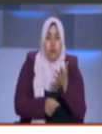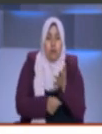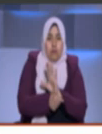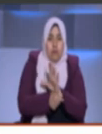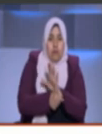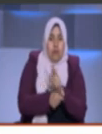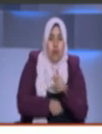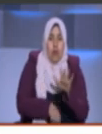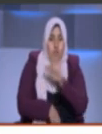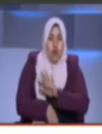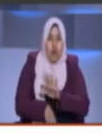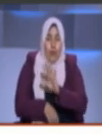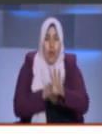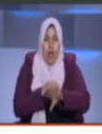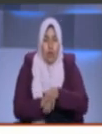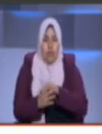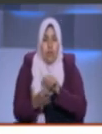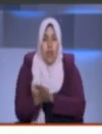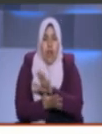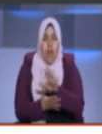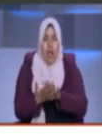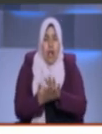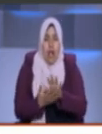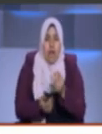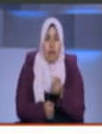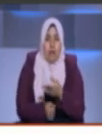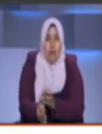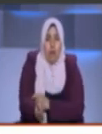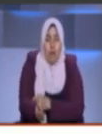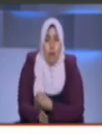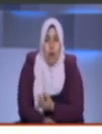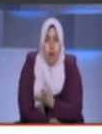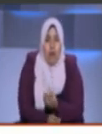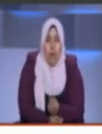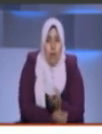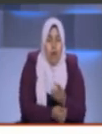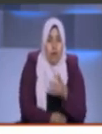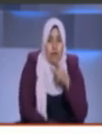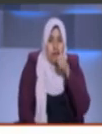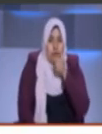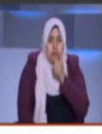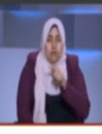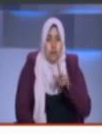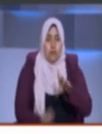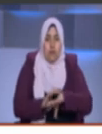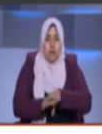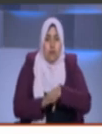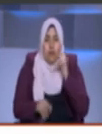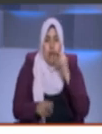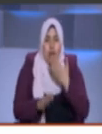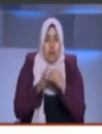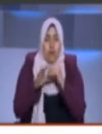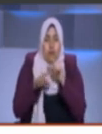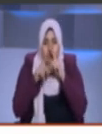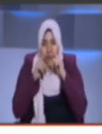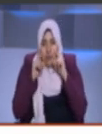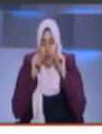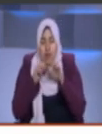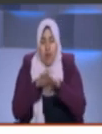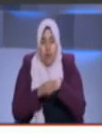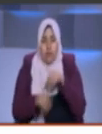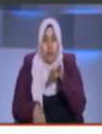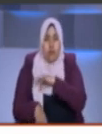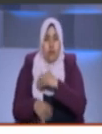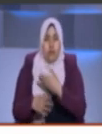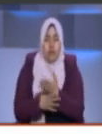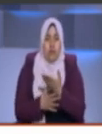تلعبون على الخلافات الأوروبية، ولا تحاولون تصدير القناعات وتحاولون استخدام هذه القناعات